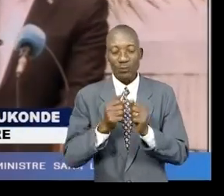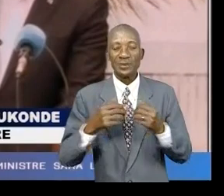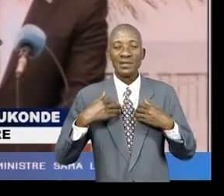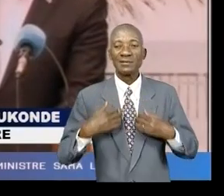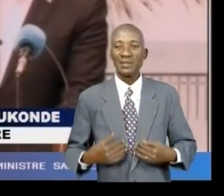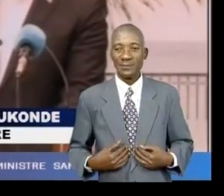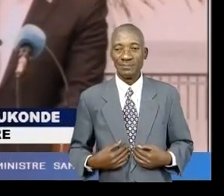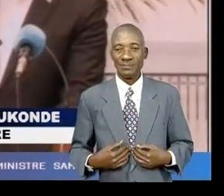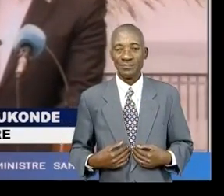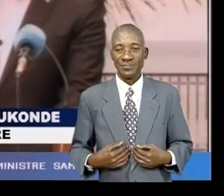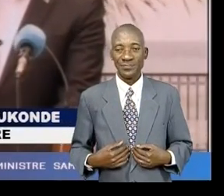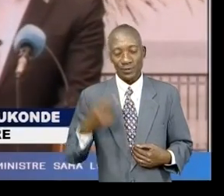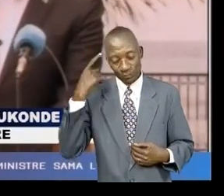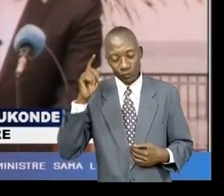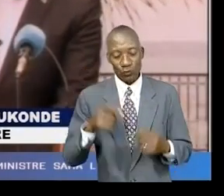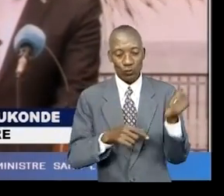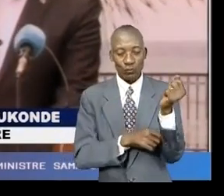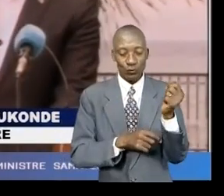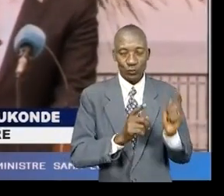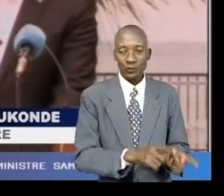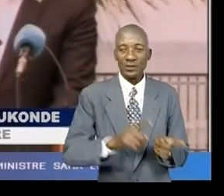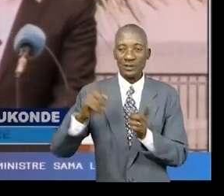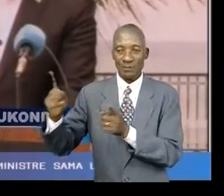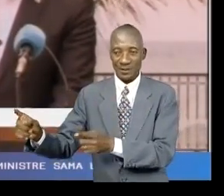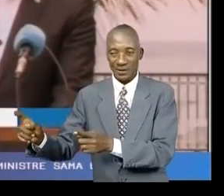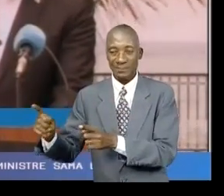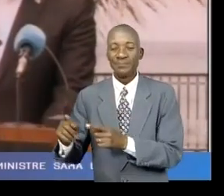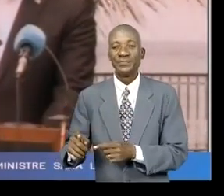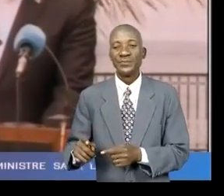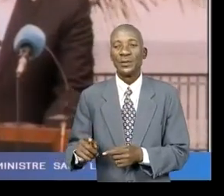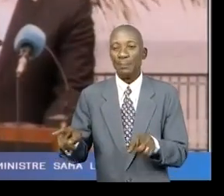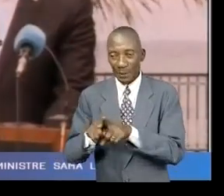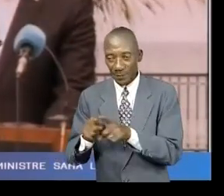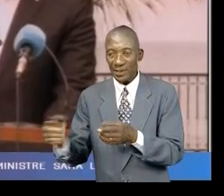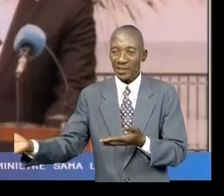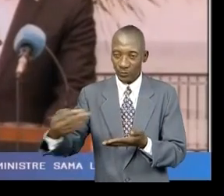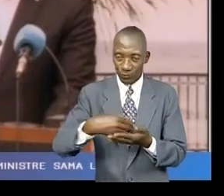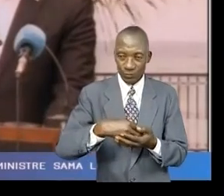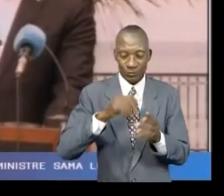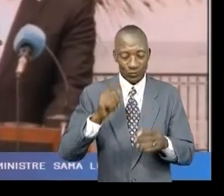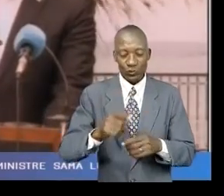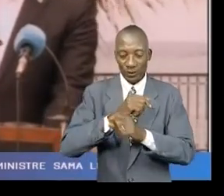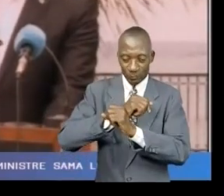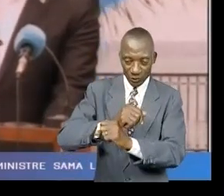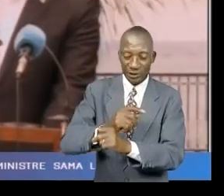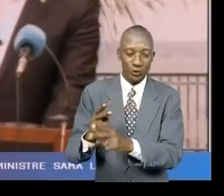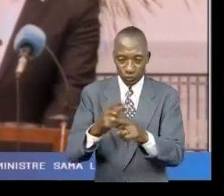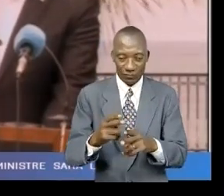des déplacés tout au long du processus de leur retour. J'ai le privilège